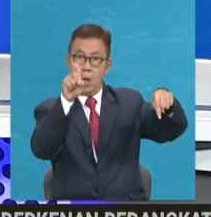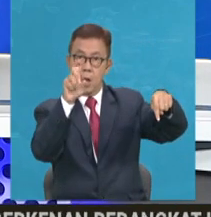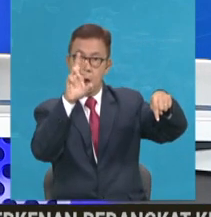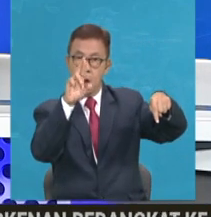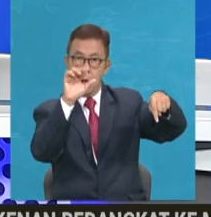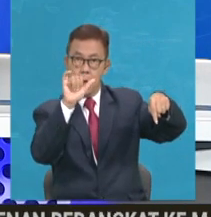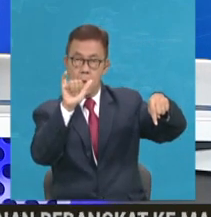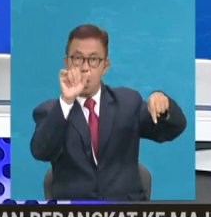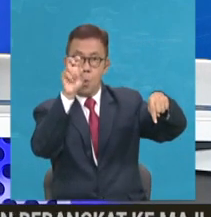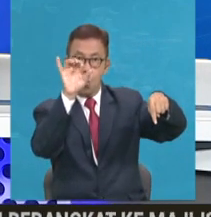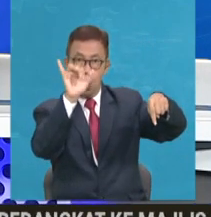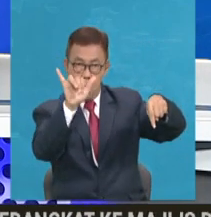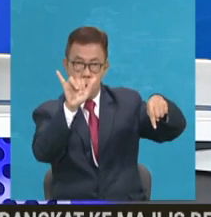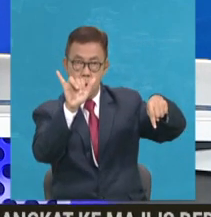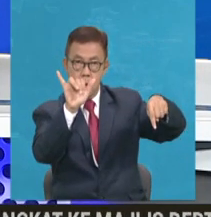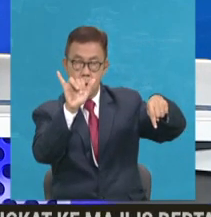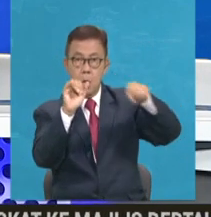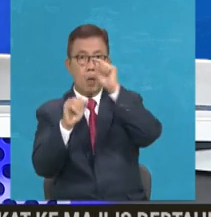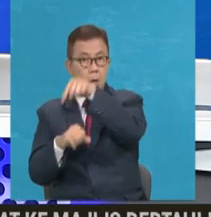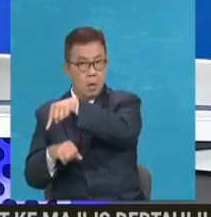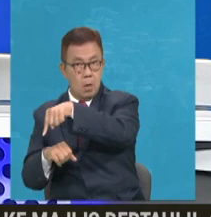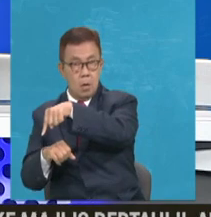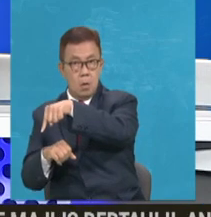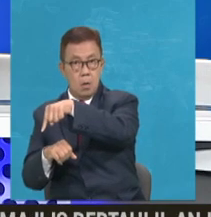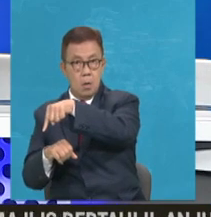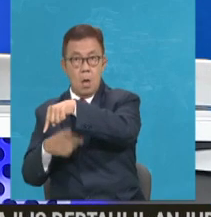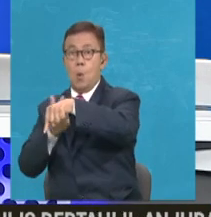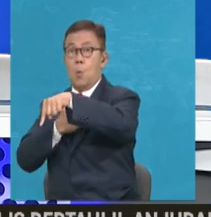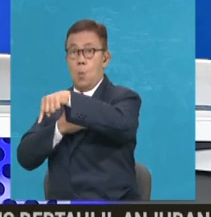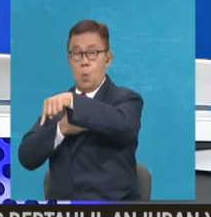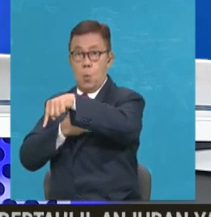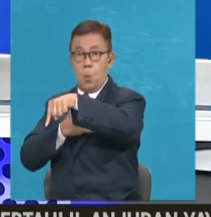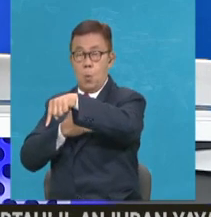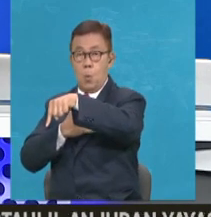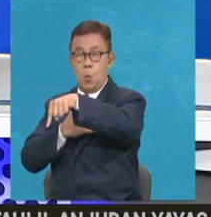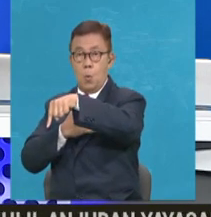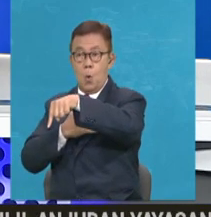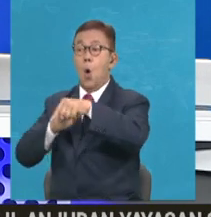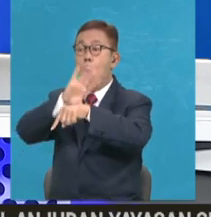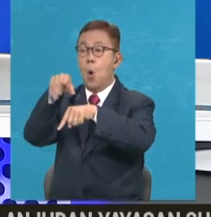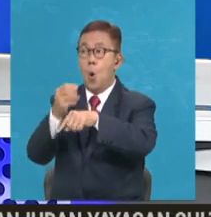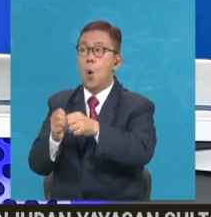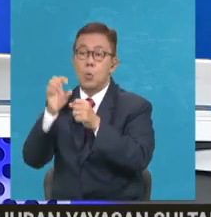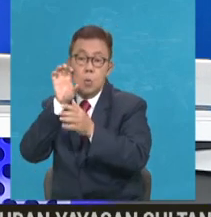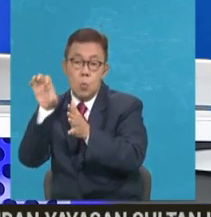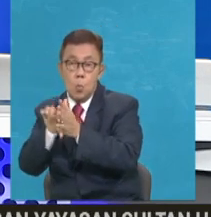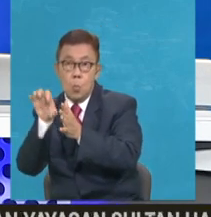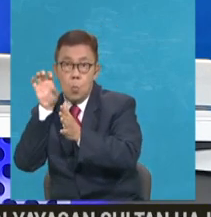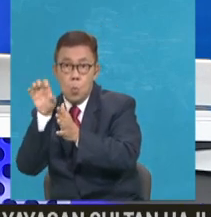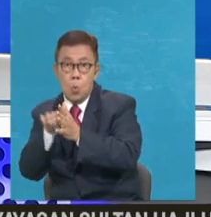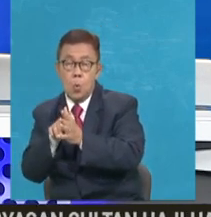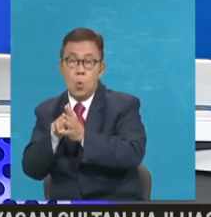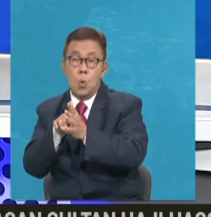penyimpanan dan orkem image radiologi dan kardiologi bagi penyimpanan dan kardiologi termasuk